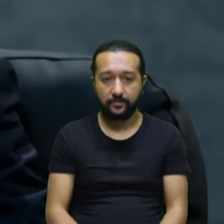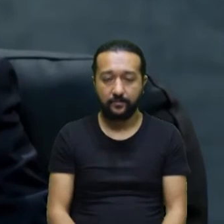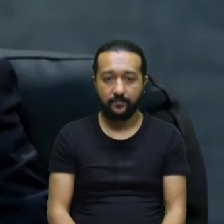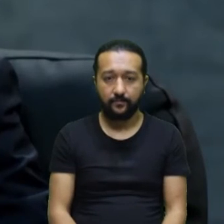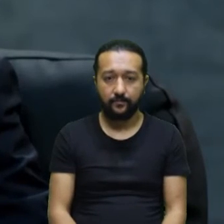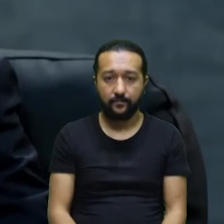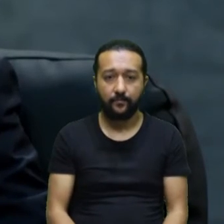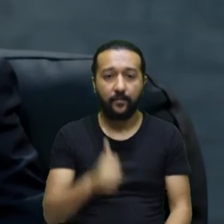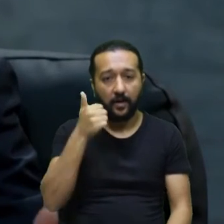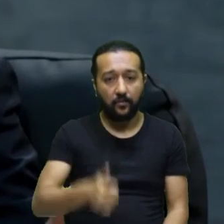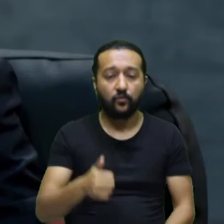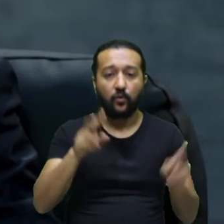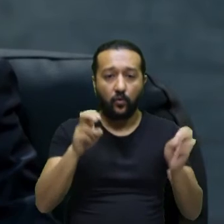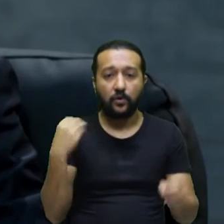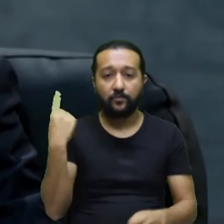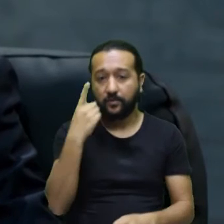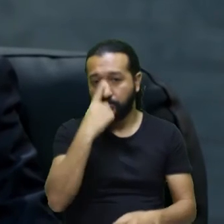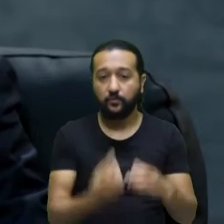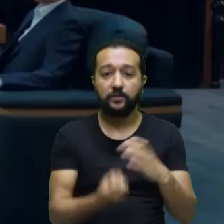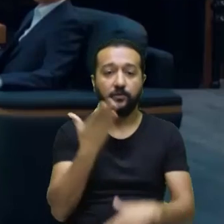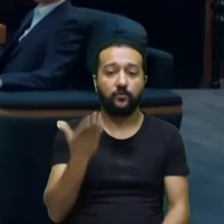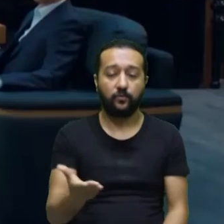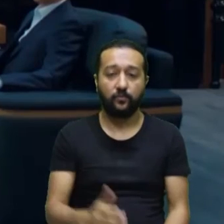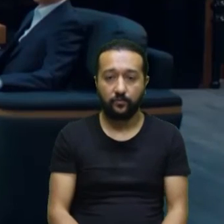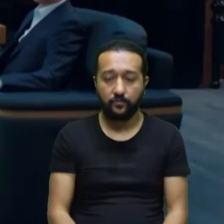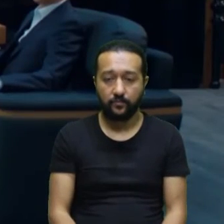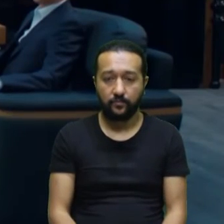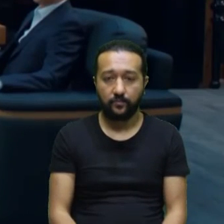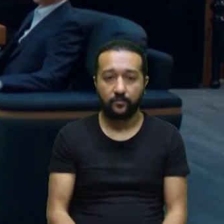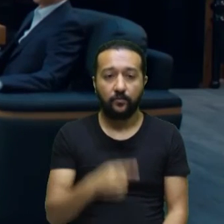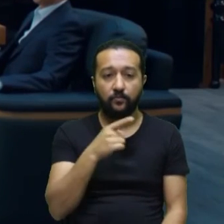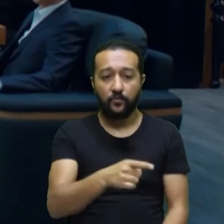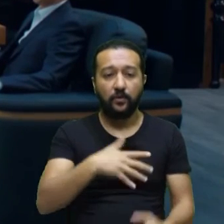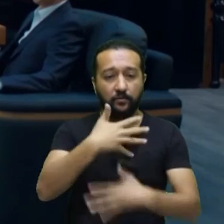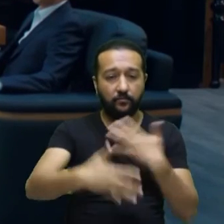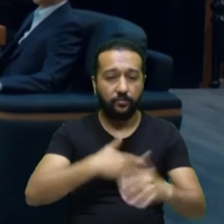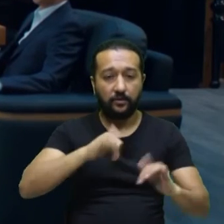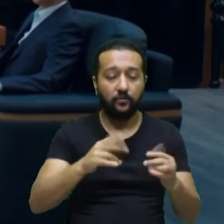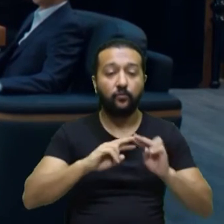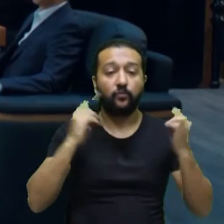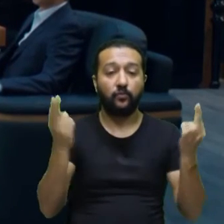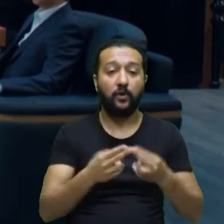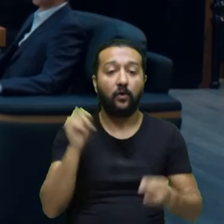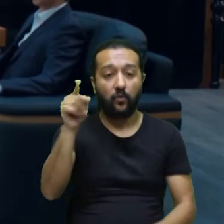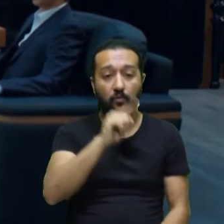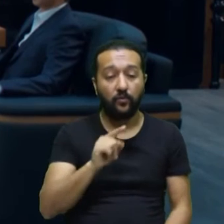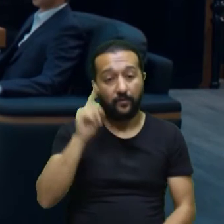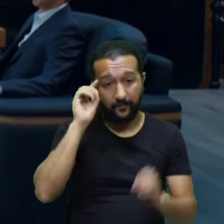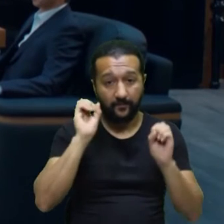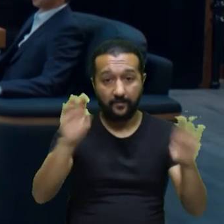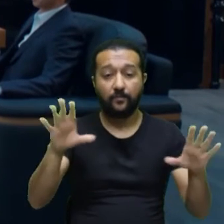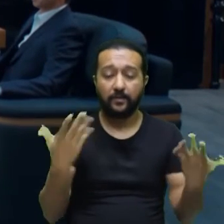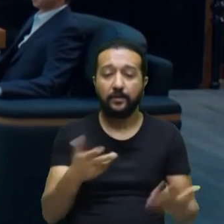yapılacaktır. Her gün meselenin yeni bir yüzüyle karşılaşıyoruz. Bu trajedinin dünya uluslarına